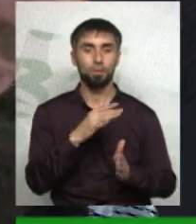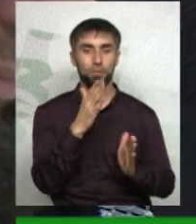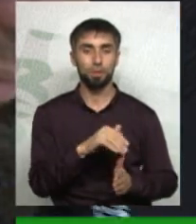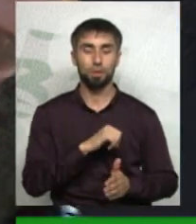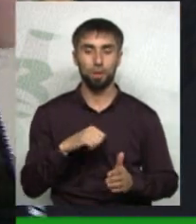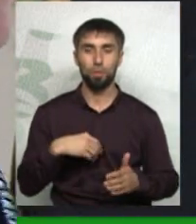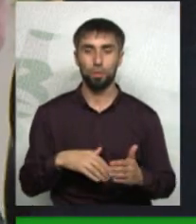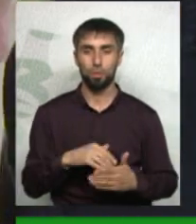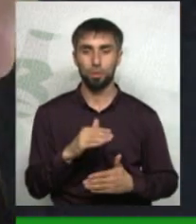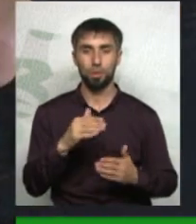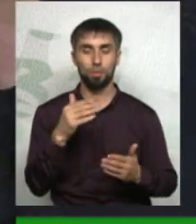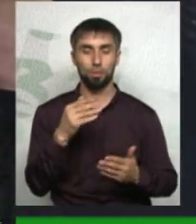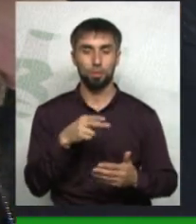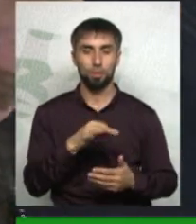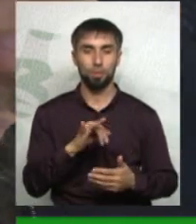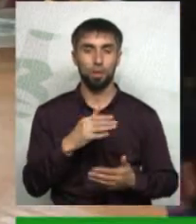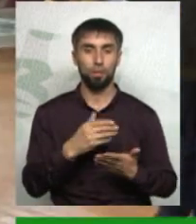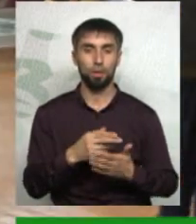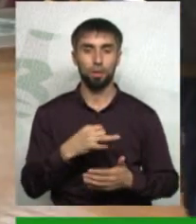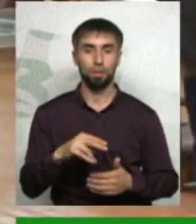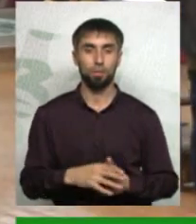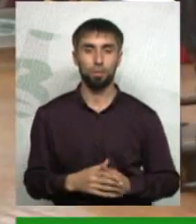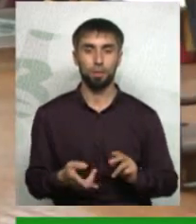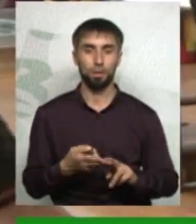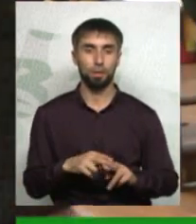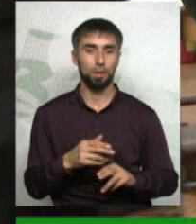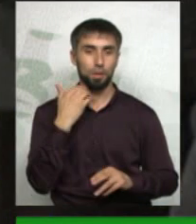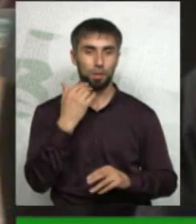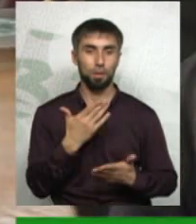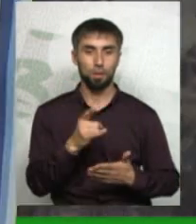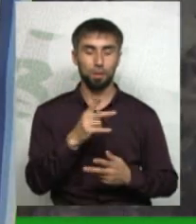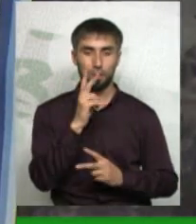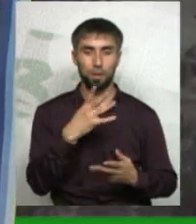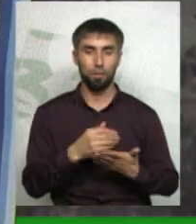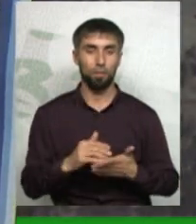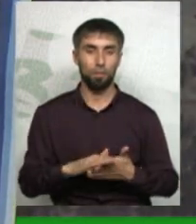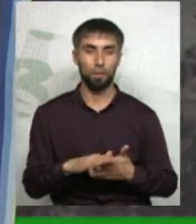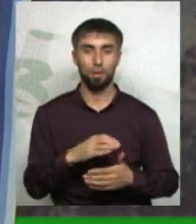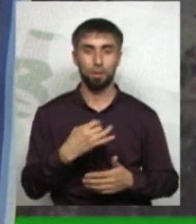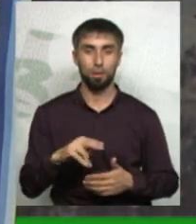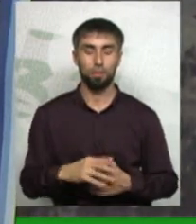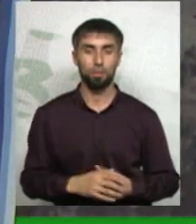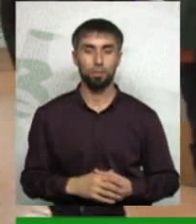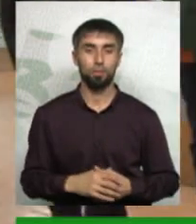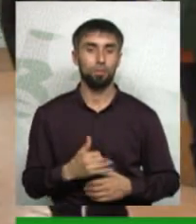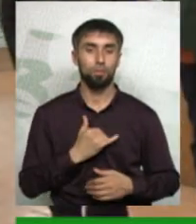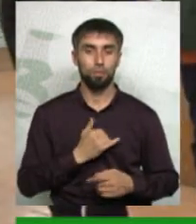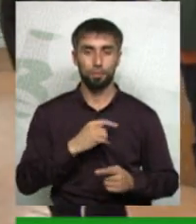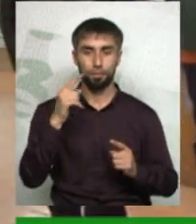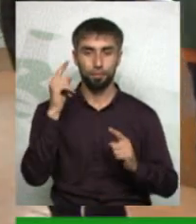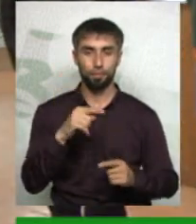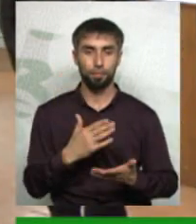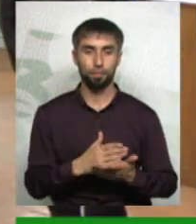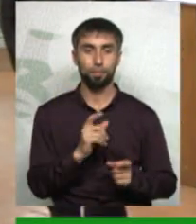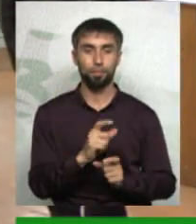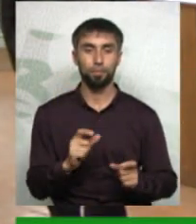самых выдающихся представителей своего тейпа. Это стыд, если ты не знаешь свою фамилию тейп. Это знаменитый